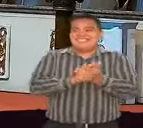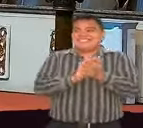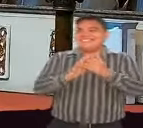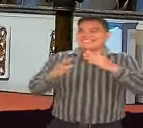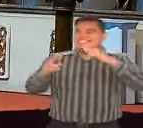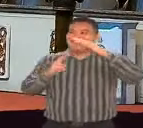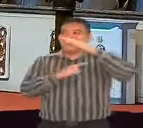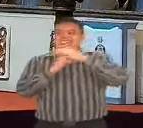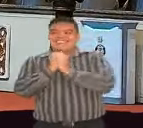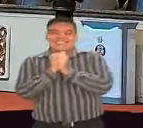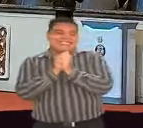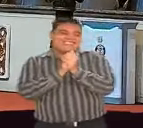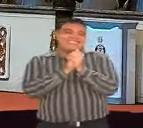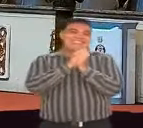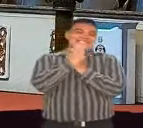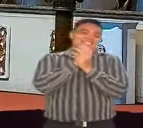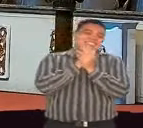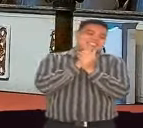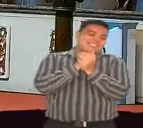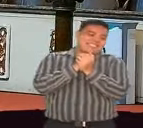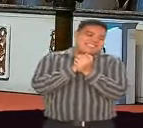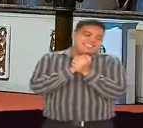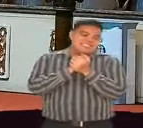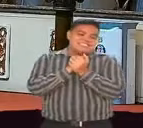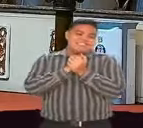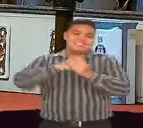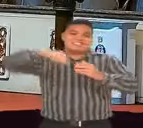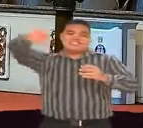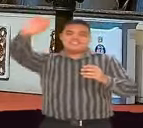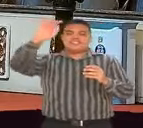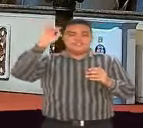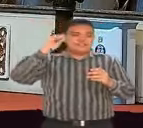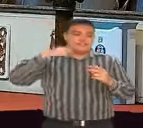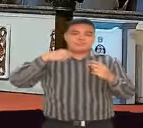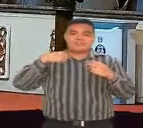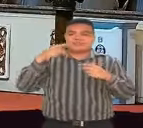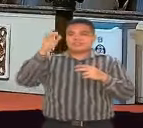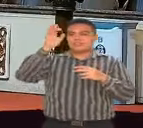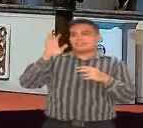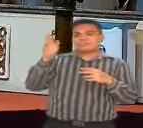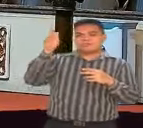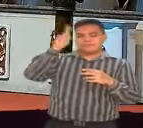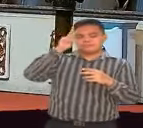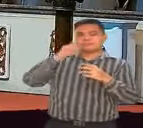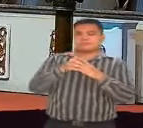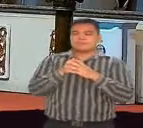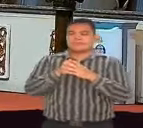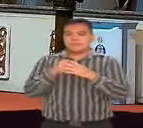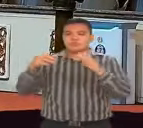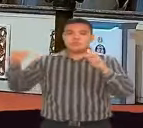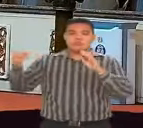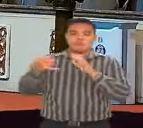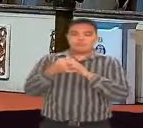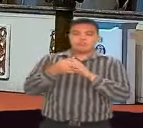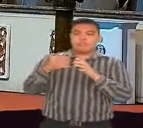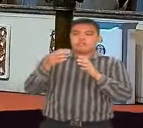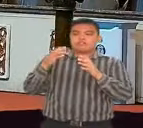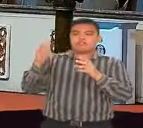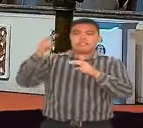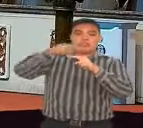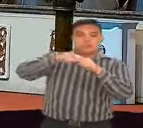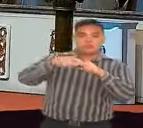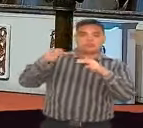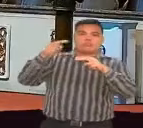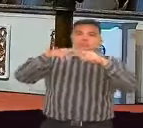a kilometer lang, kay 1 kilometer man to. And so, dito na mi, anak niya, ikaw una, di ko ana